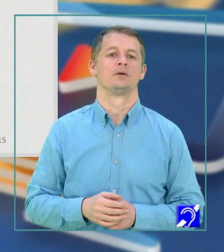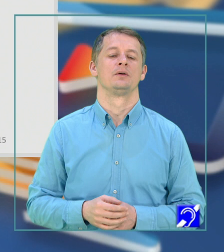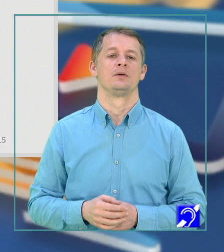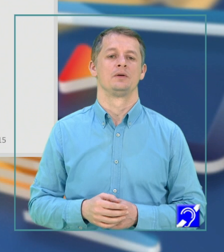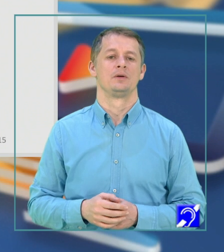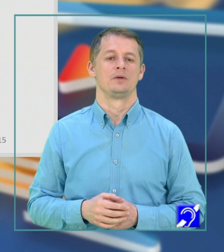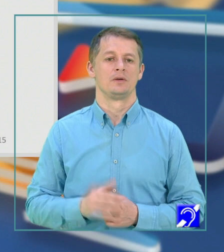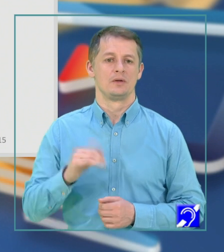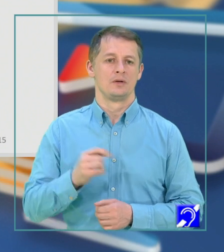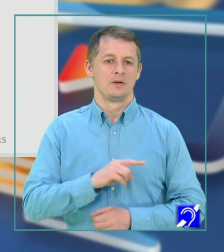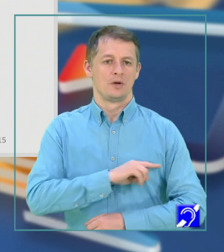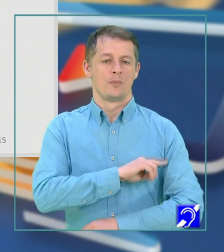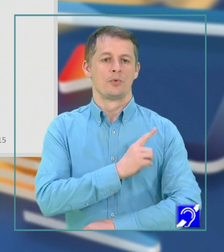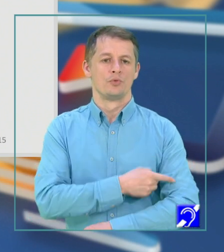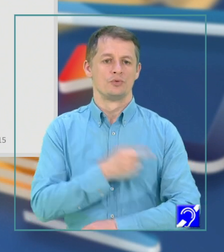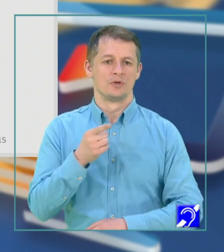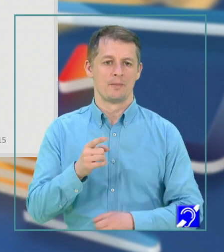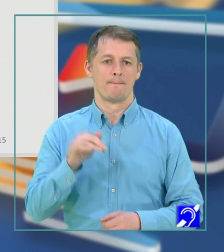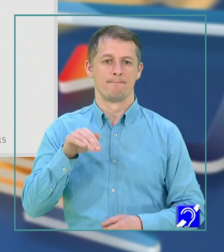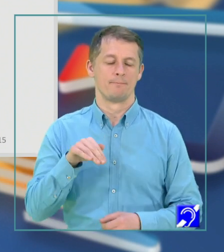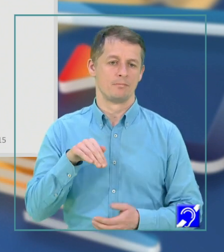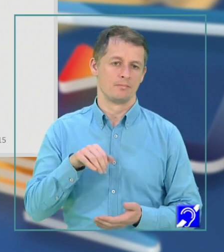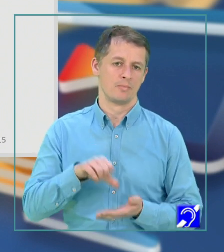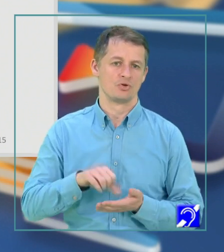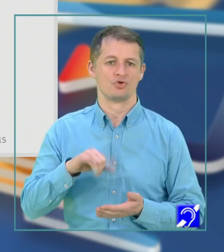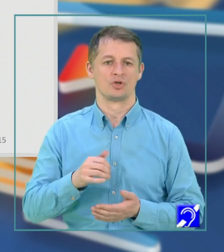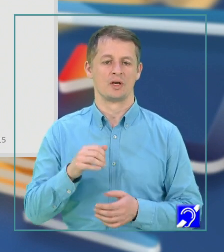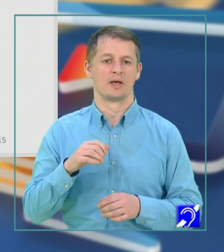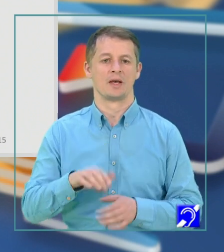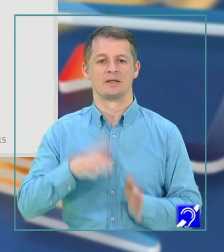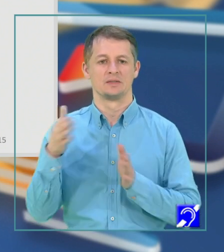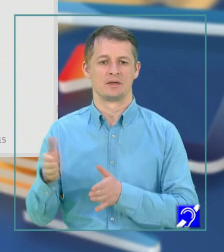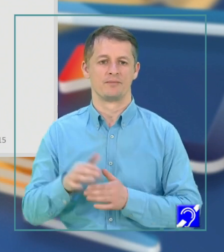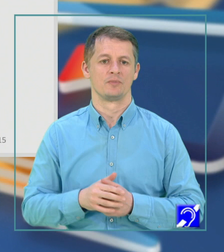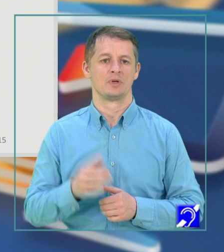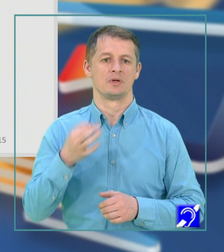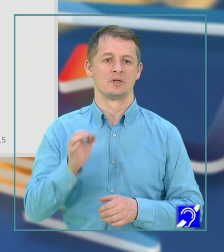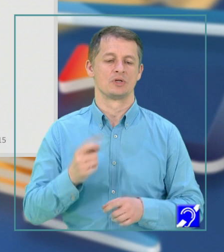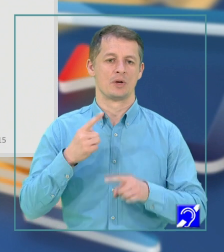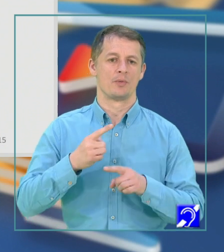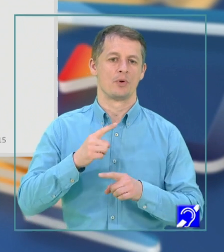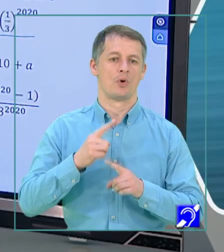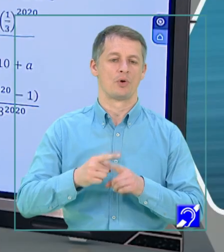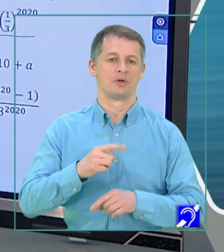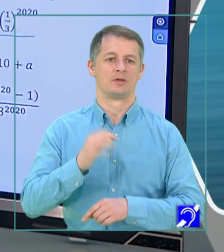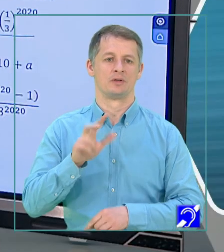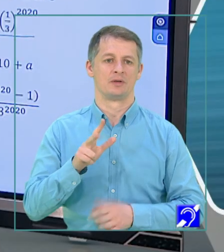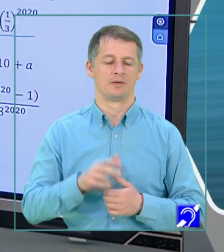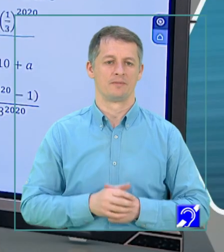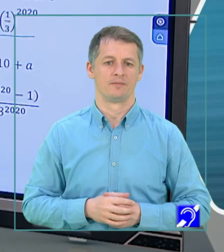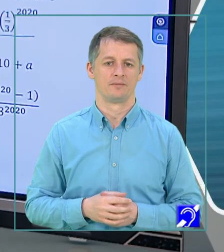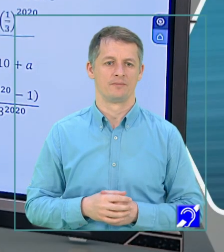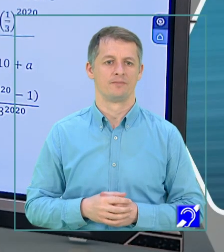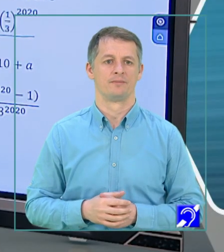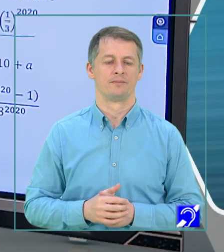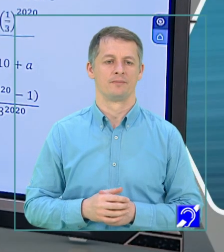dintre mezi și produsul extremilor, vom avea 10 ori 3 la puterea 2020 minus 3 la 2020 ori a egal cu 10